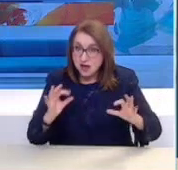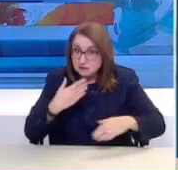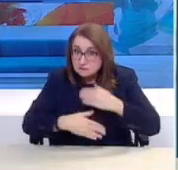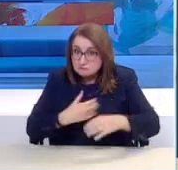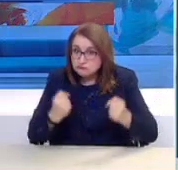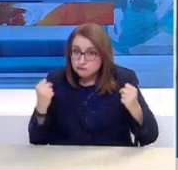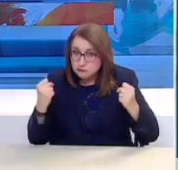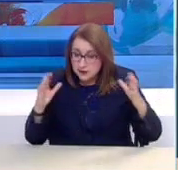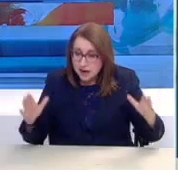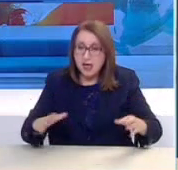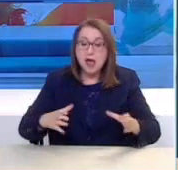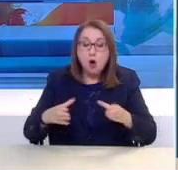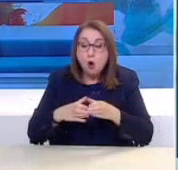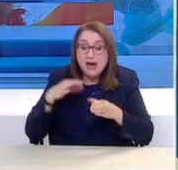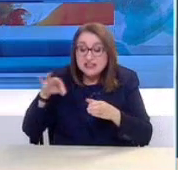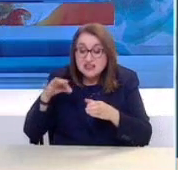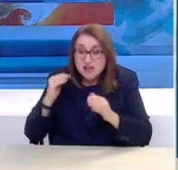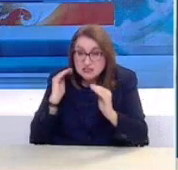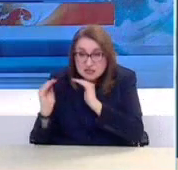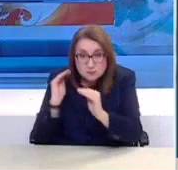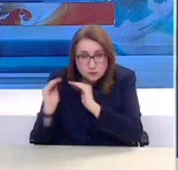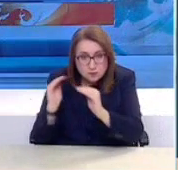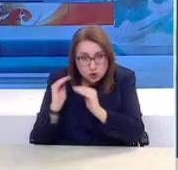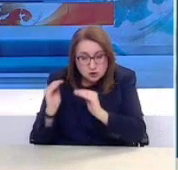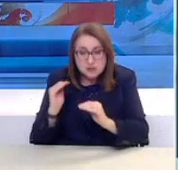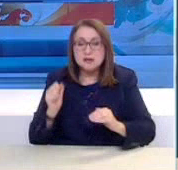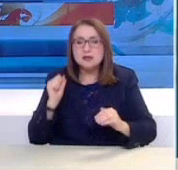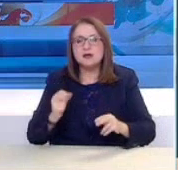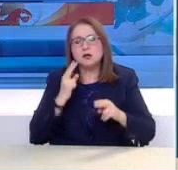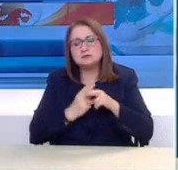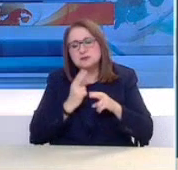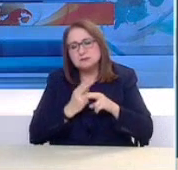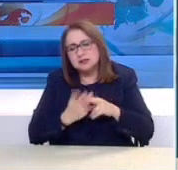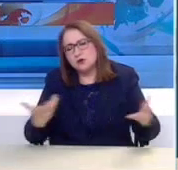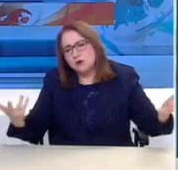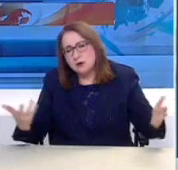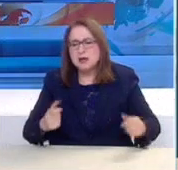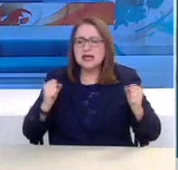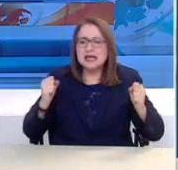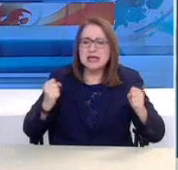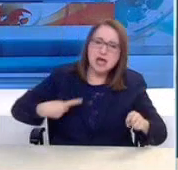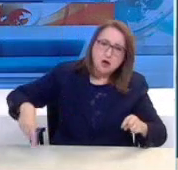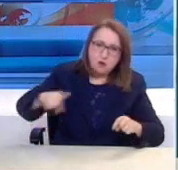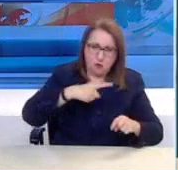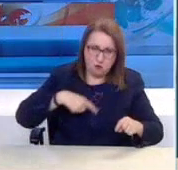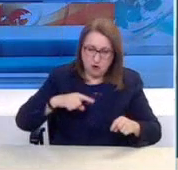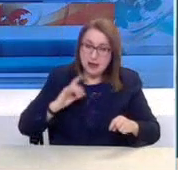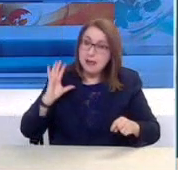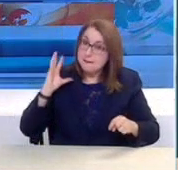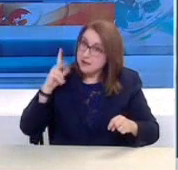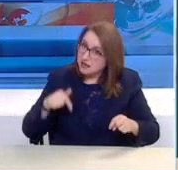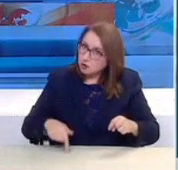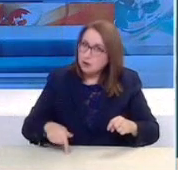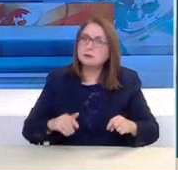ομάδες του πληθυσμού είναι η προτεραιότητα, η προστασία τους και φυσικά η υγεία όλων μας. Όντως, τα μέχρι τώρα συνεχιζόμενα καλά